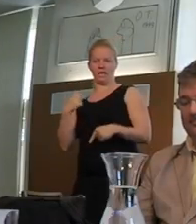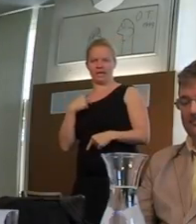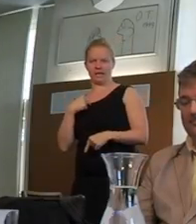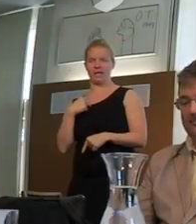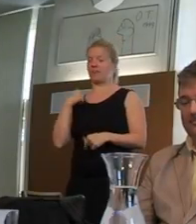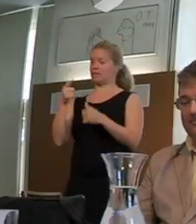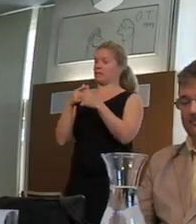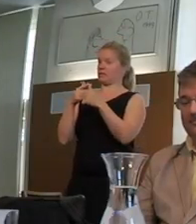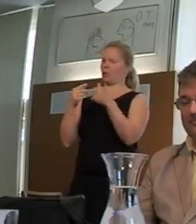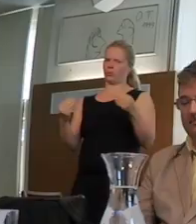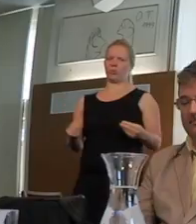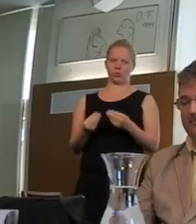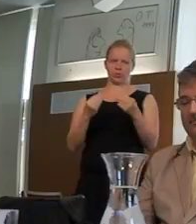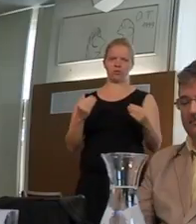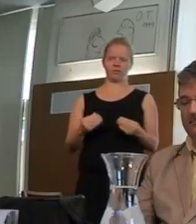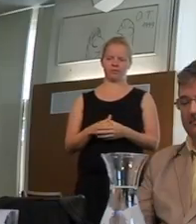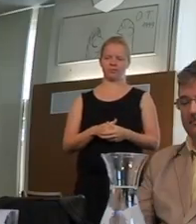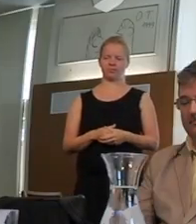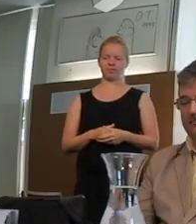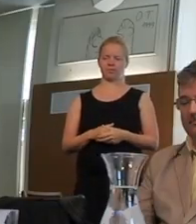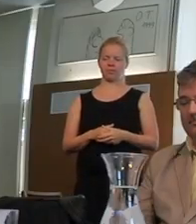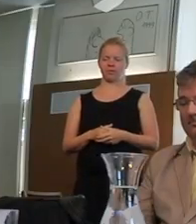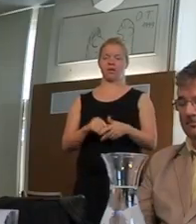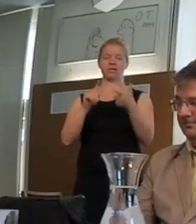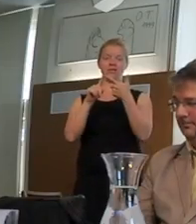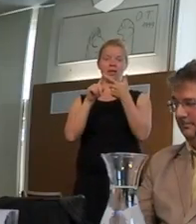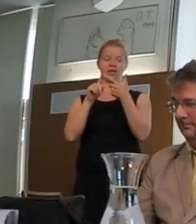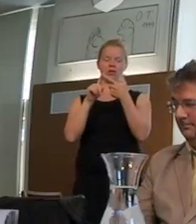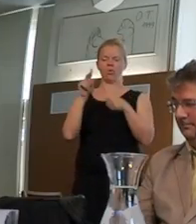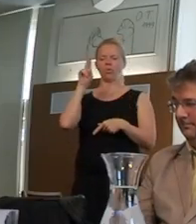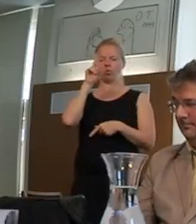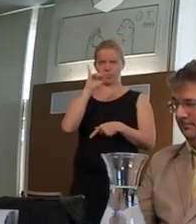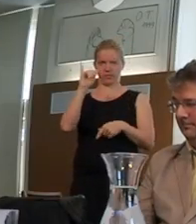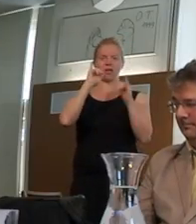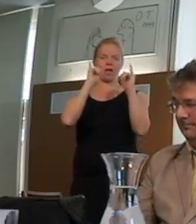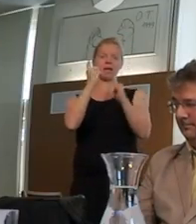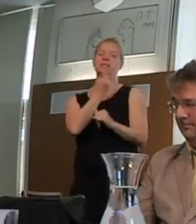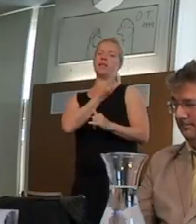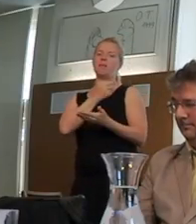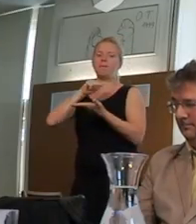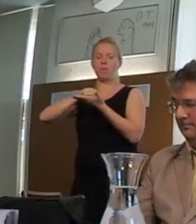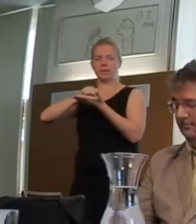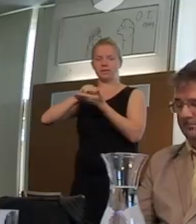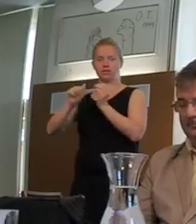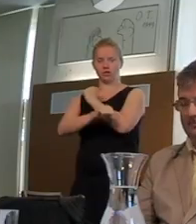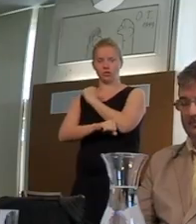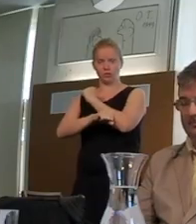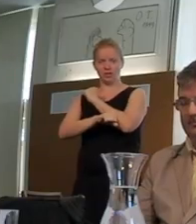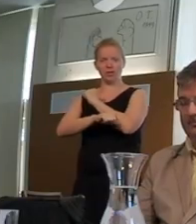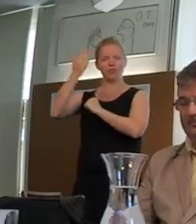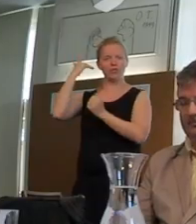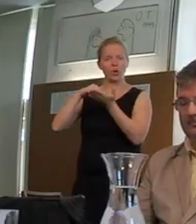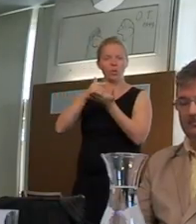Das ist das eine. Das, deine Universität, ja, ich habe Publizistik studiert, im alten Gebäude